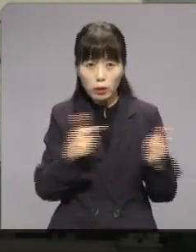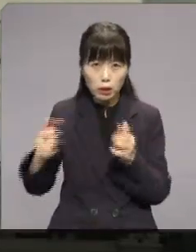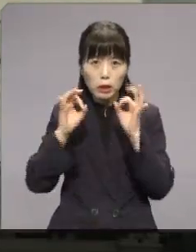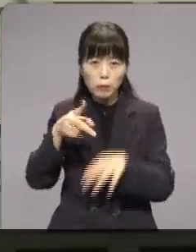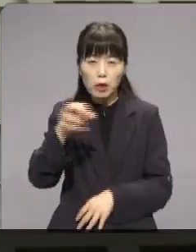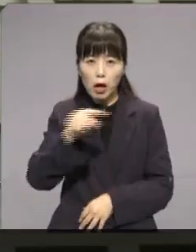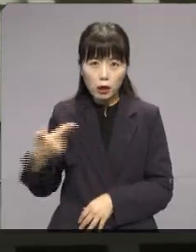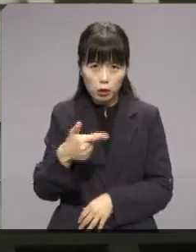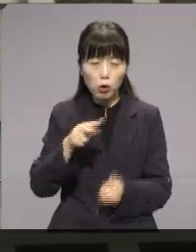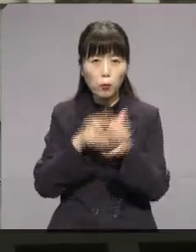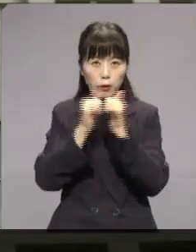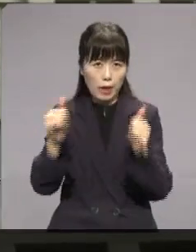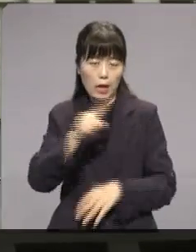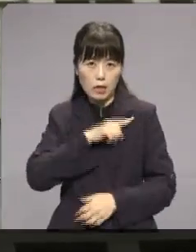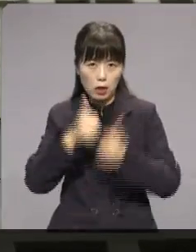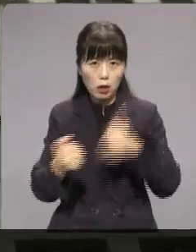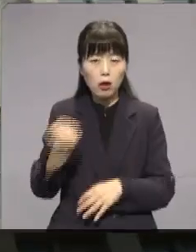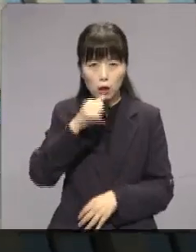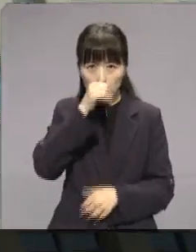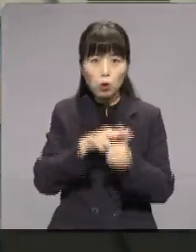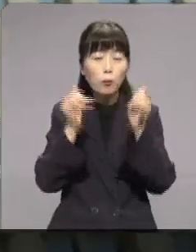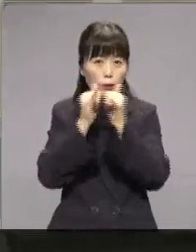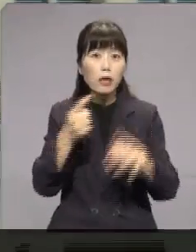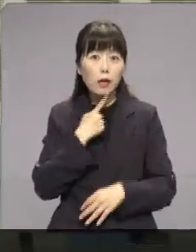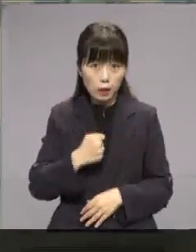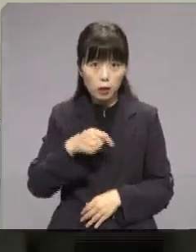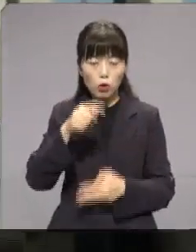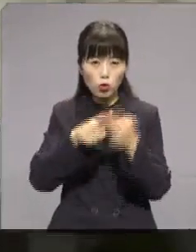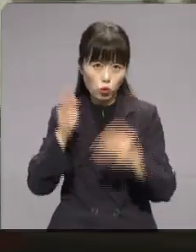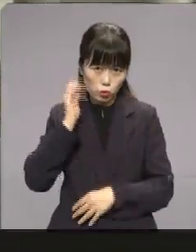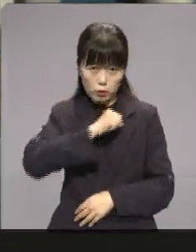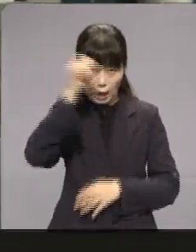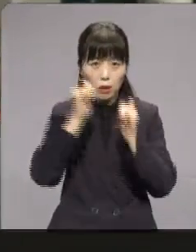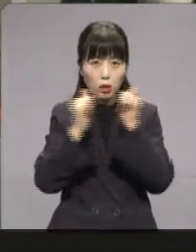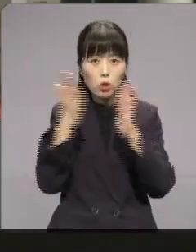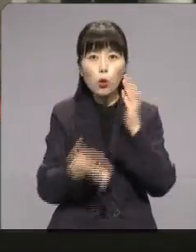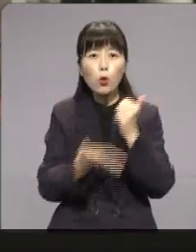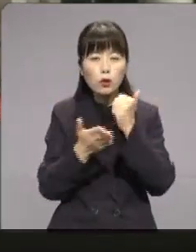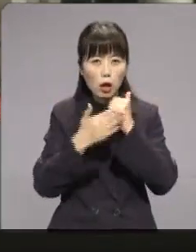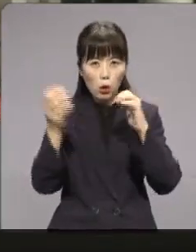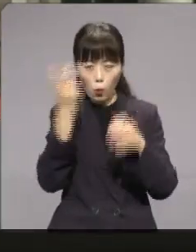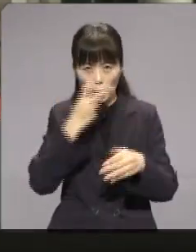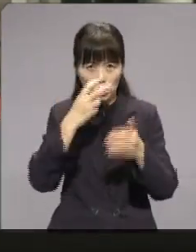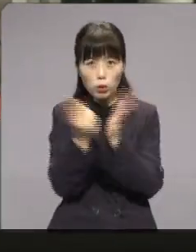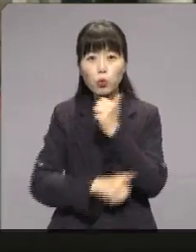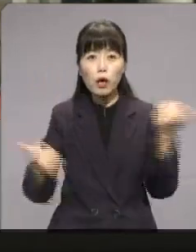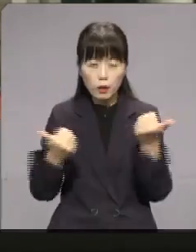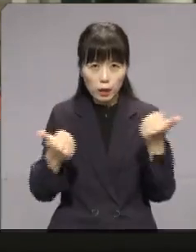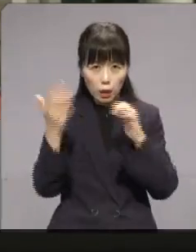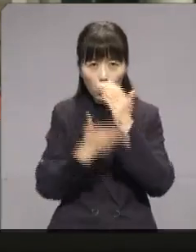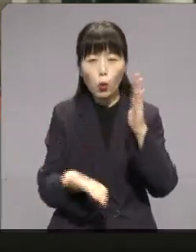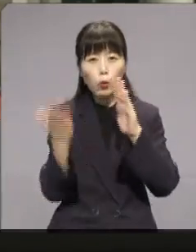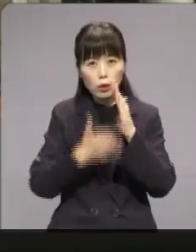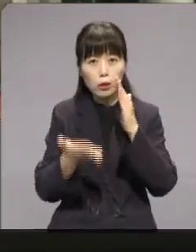후보자가 가장 경쟁력 있는 후보였다 당시 윤성열 당선인은 공천관리 위원회로부터 공천 관련 보고를